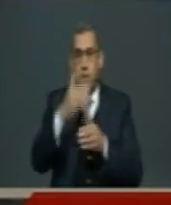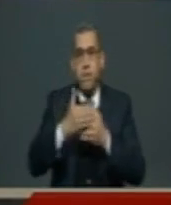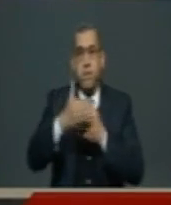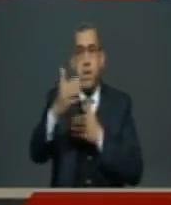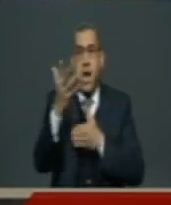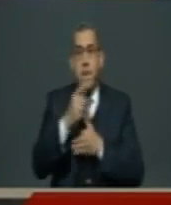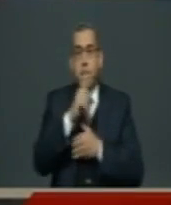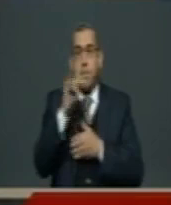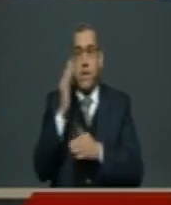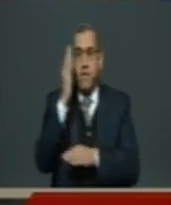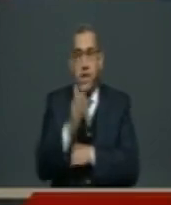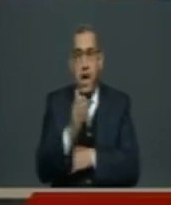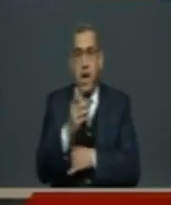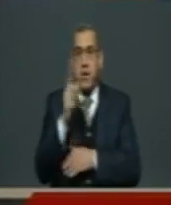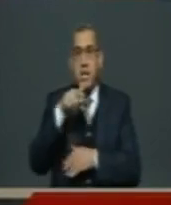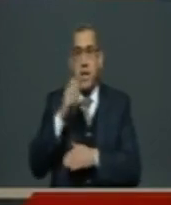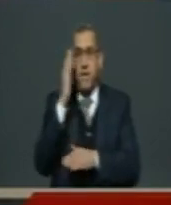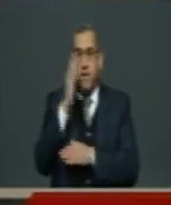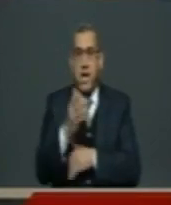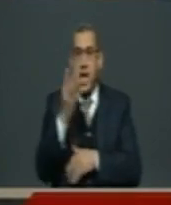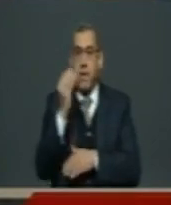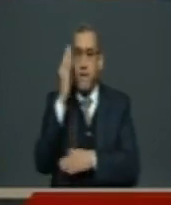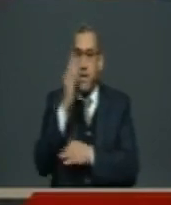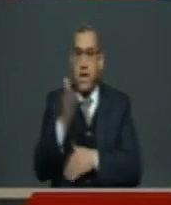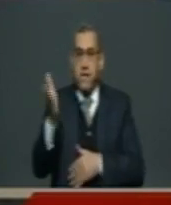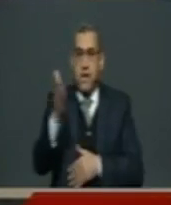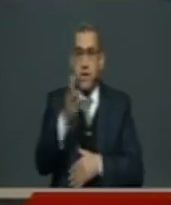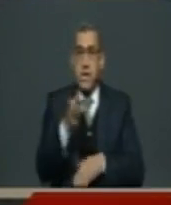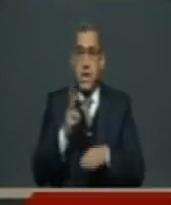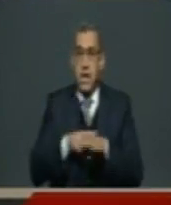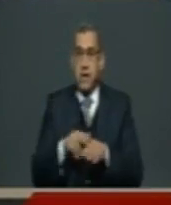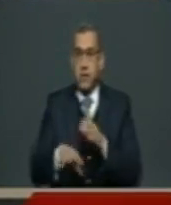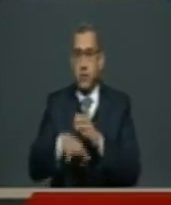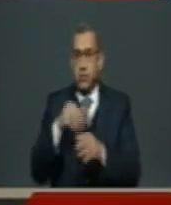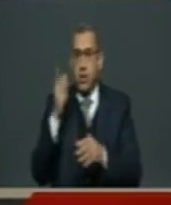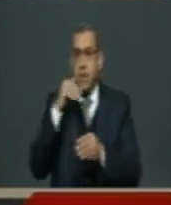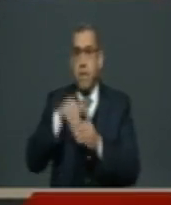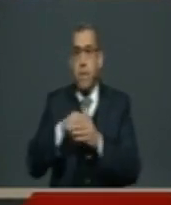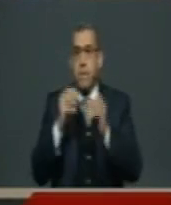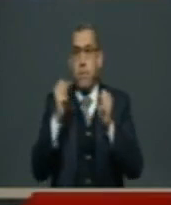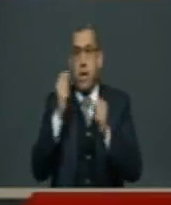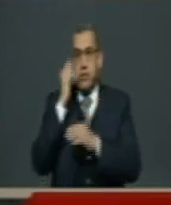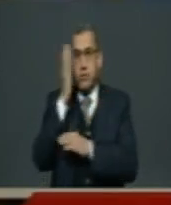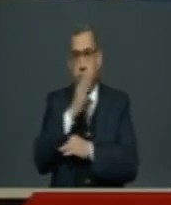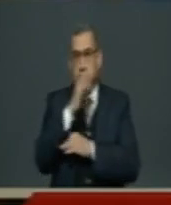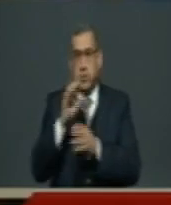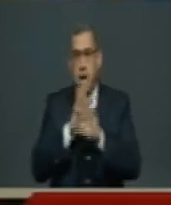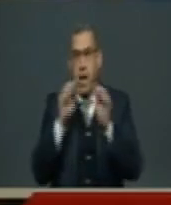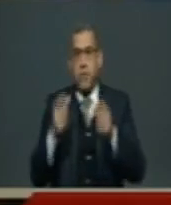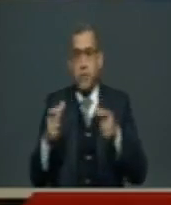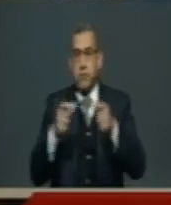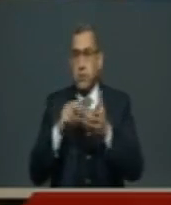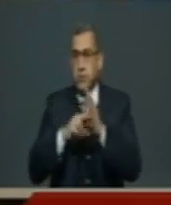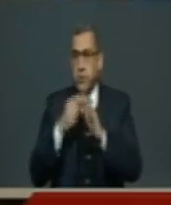فدان و60 فدان و40 فدان، بالإضافة إلى المخازن الاستراتيجية. تم التعاقد على إنشاء